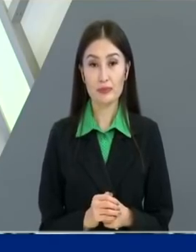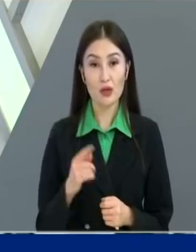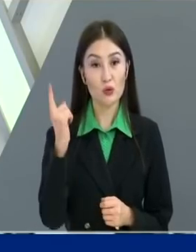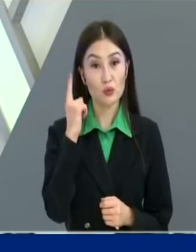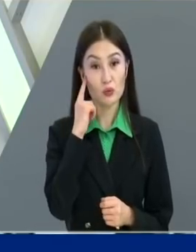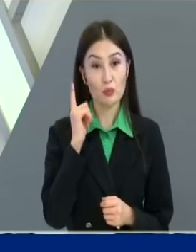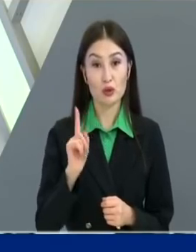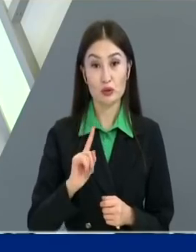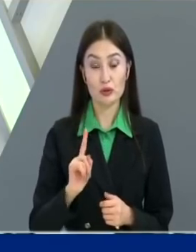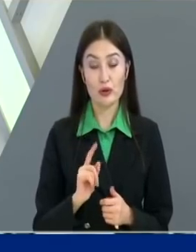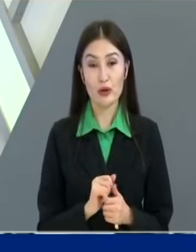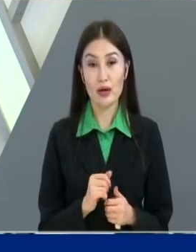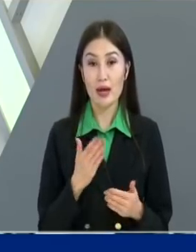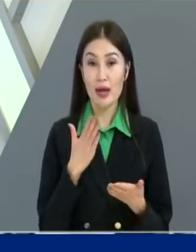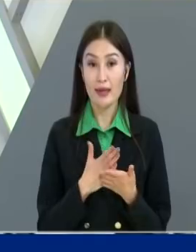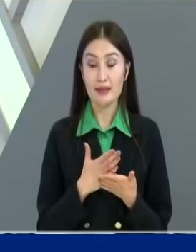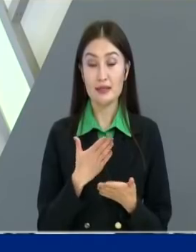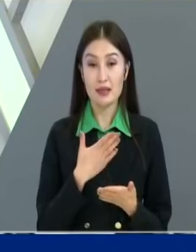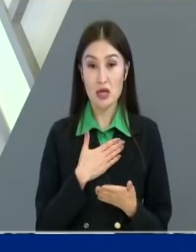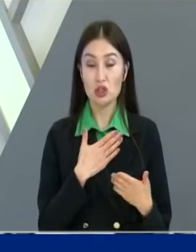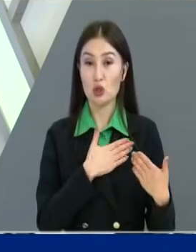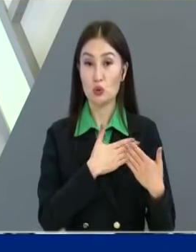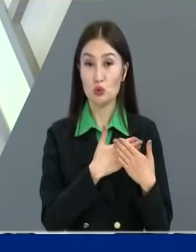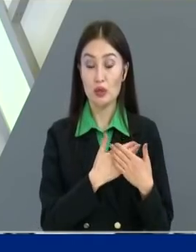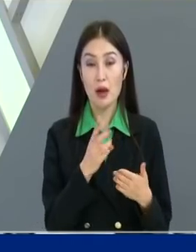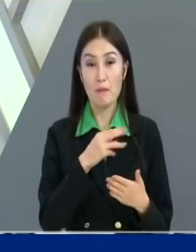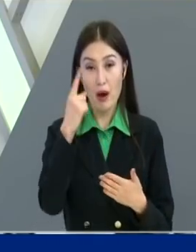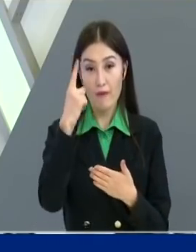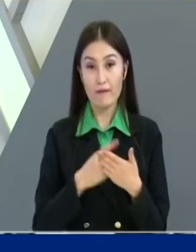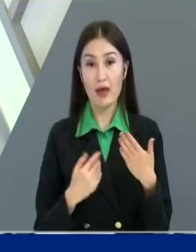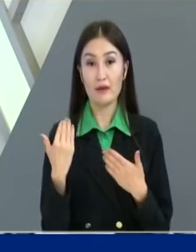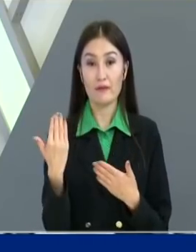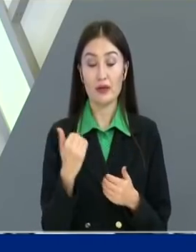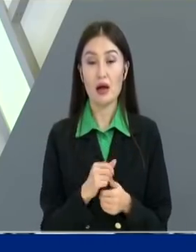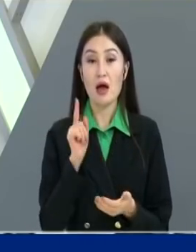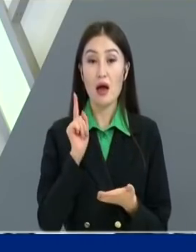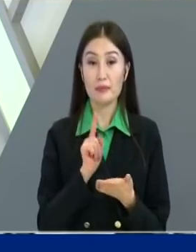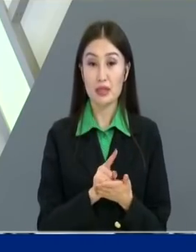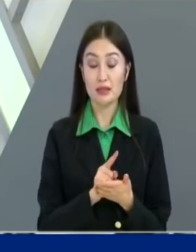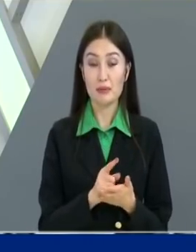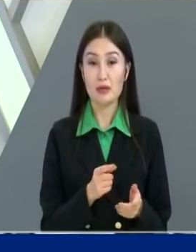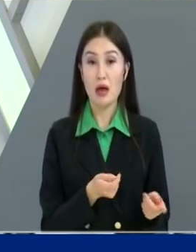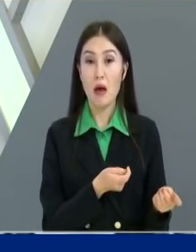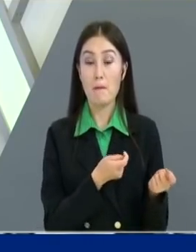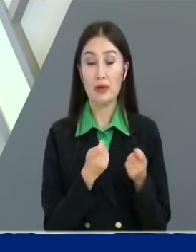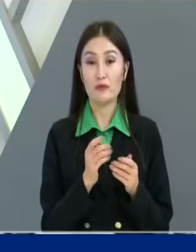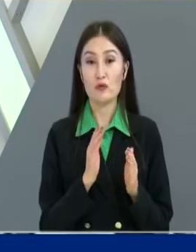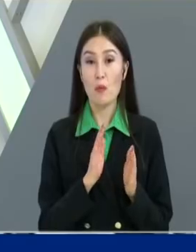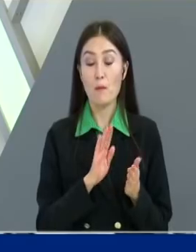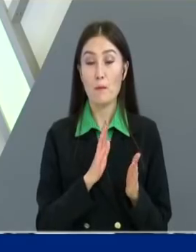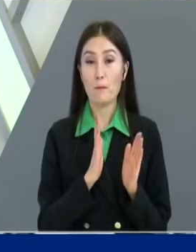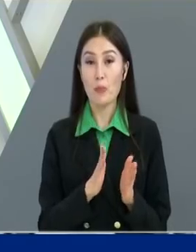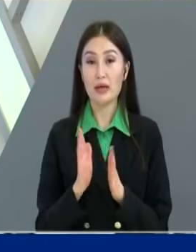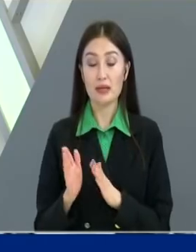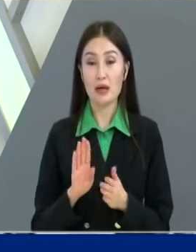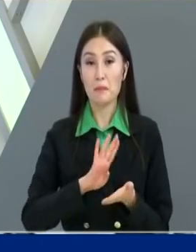думаю, то, что есть наши дружинники, мы верим в них. Во взятом порядке приведем в порядок безопасность